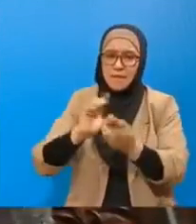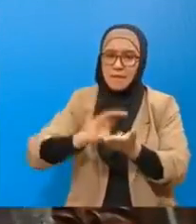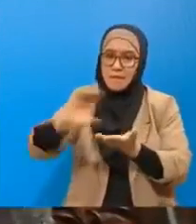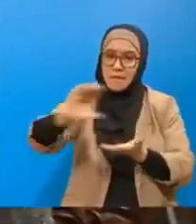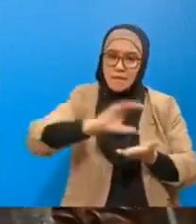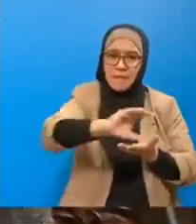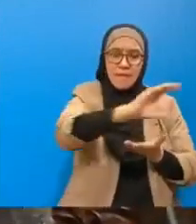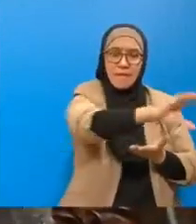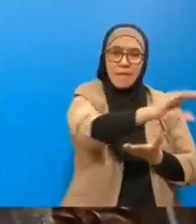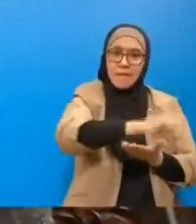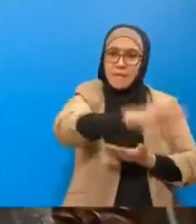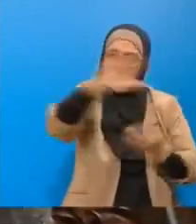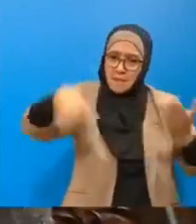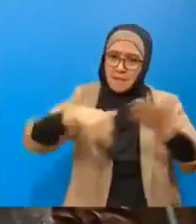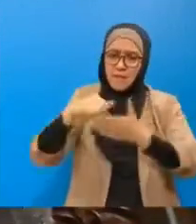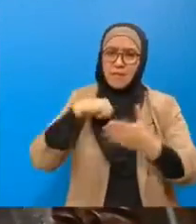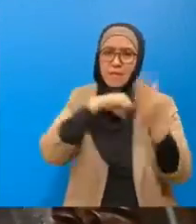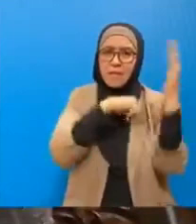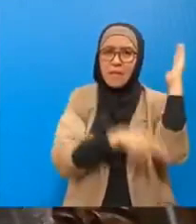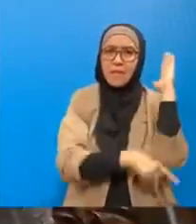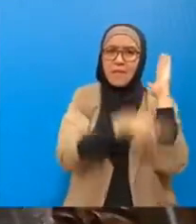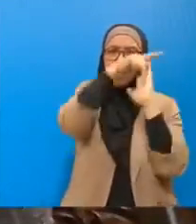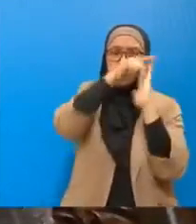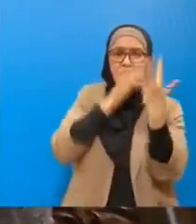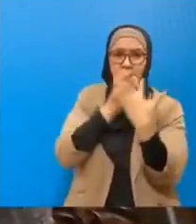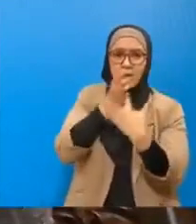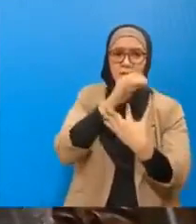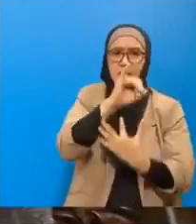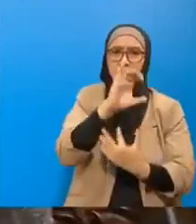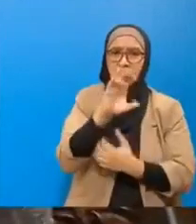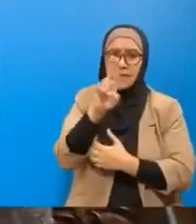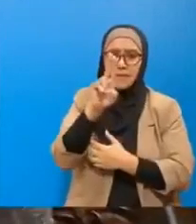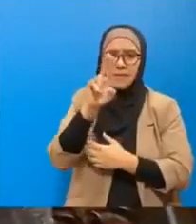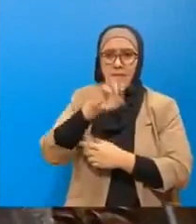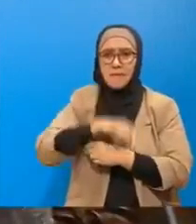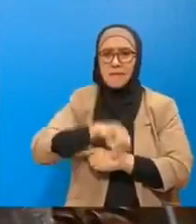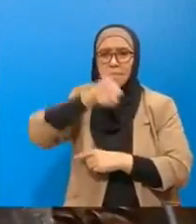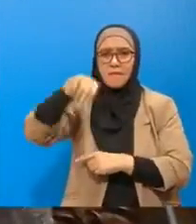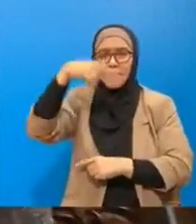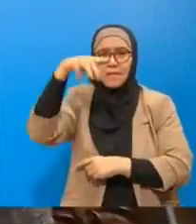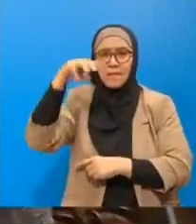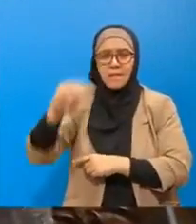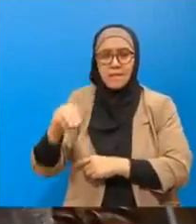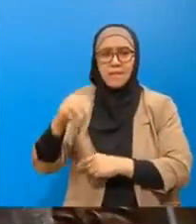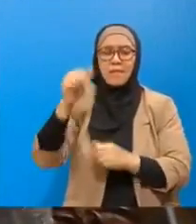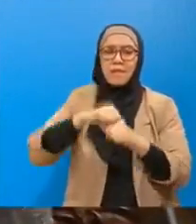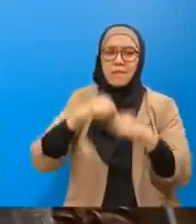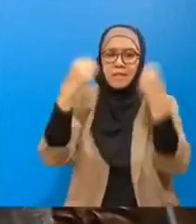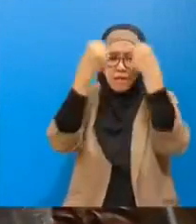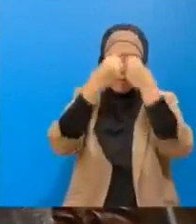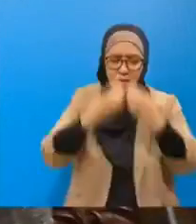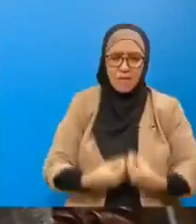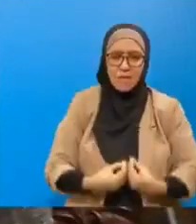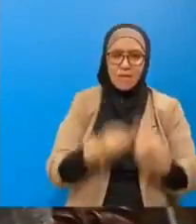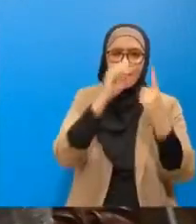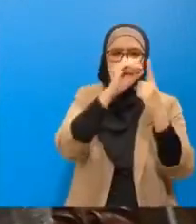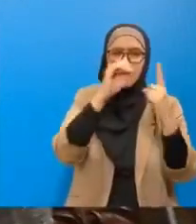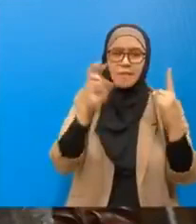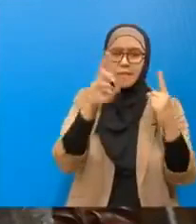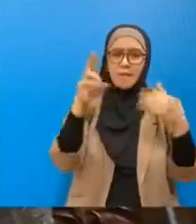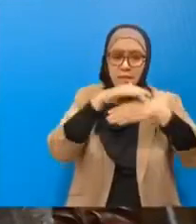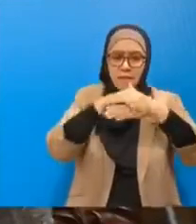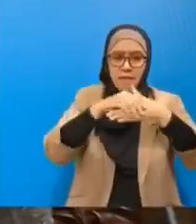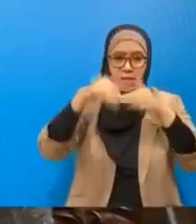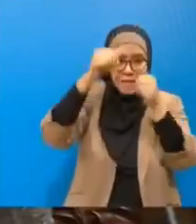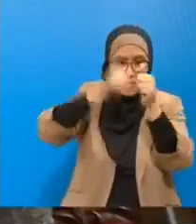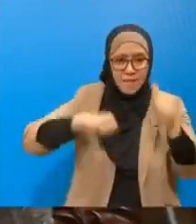lagi peruntukkan IC GPM dengan Le jumlah 300.000 Ringgit setiap ahli parlimen yang telah dimanfaatkan